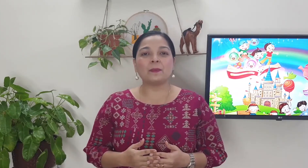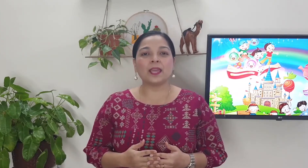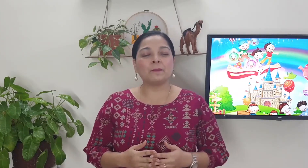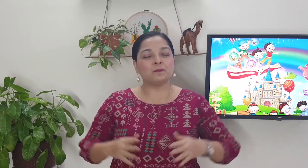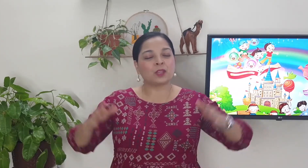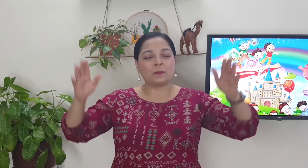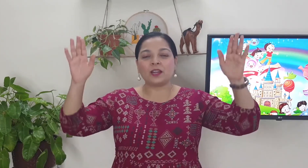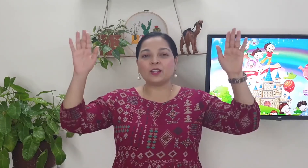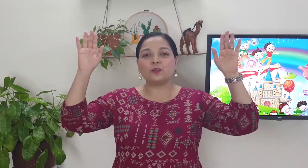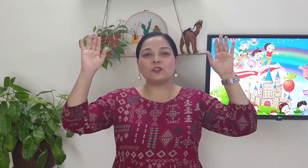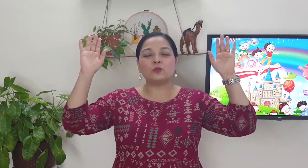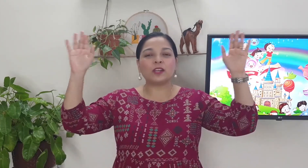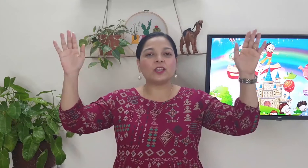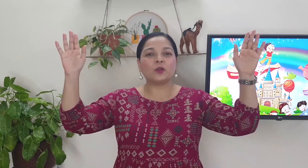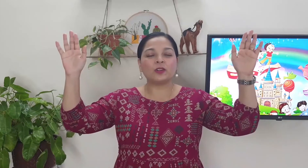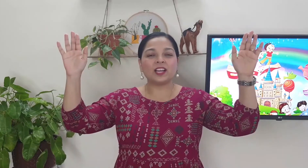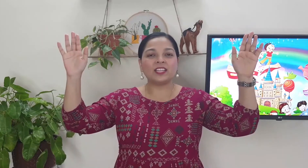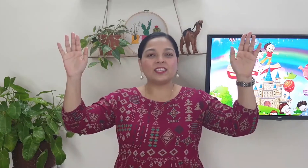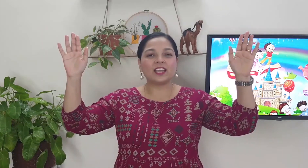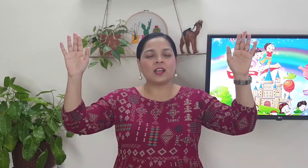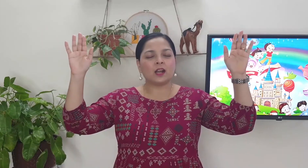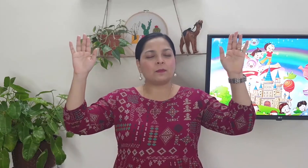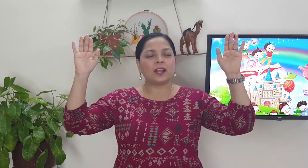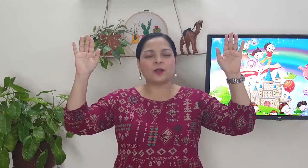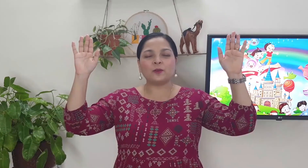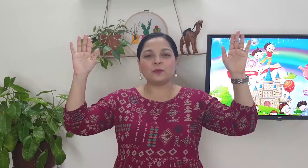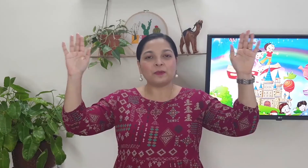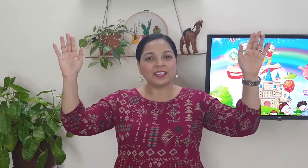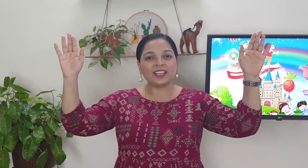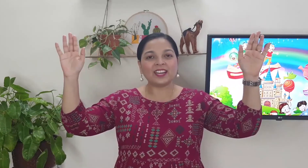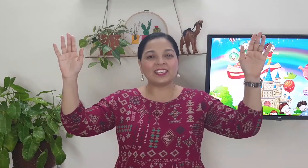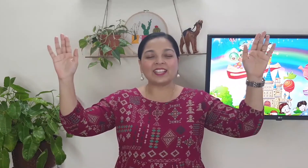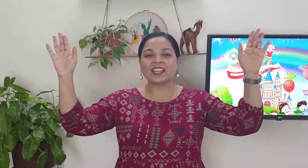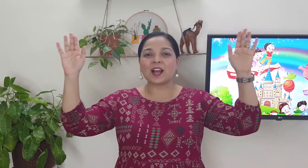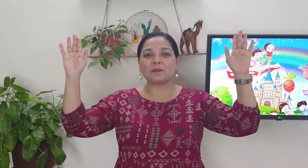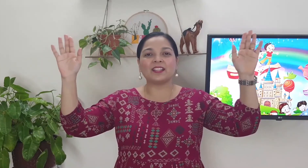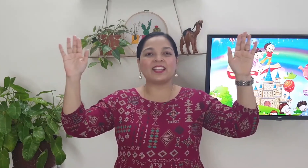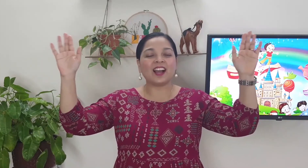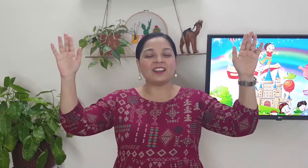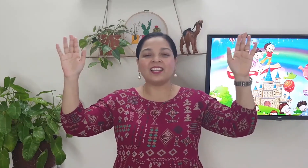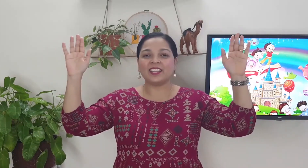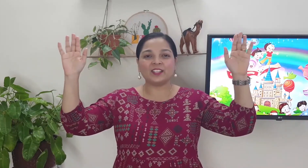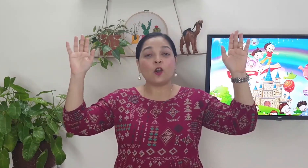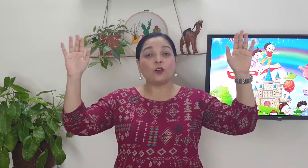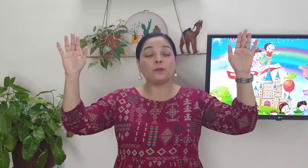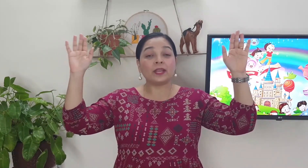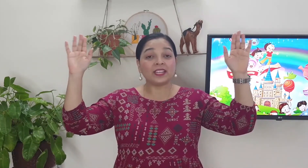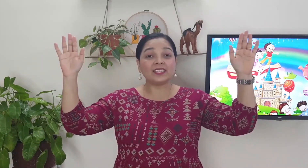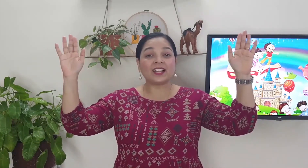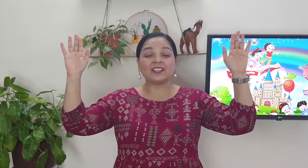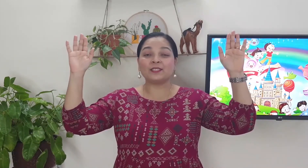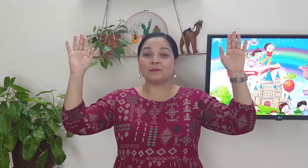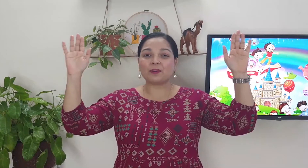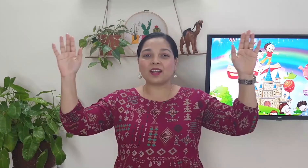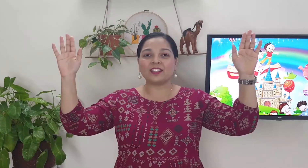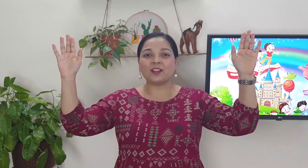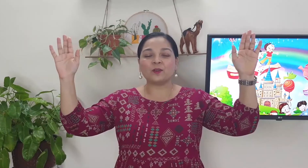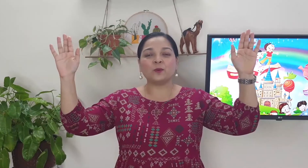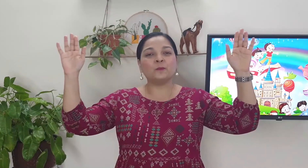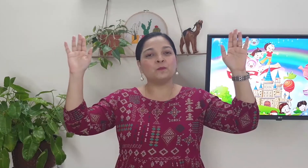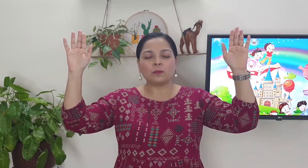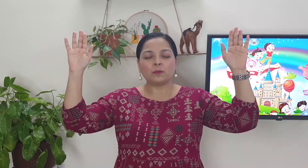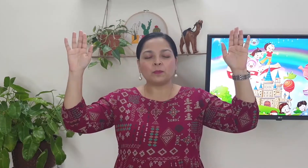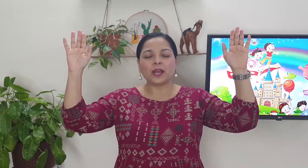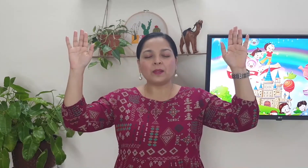हे बोलू शकता, आपले डोळे बंद करू शकता, आपले हात स्वर्गाकडे उंचू शकता आणि माझ्या मागे तुम्ही बोलू शकता. माझ्या मागे बोलणे गरजेचं